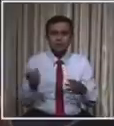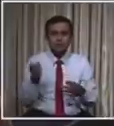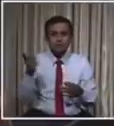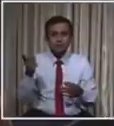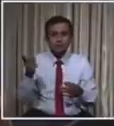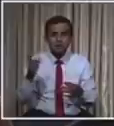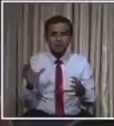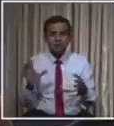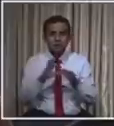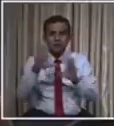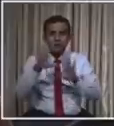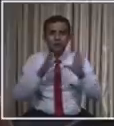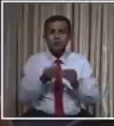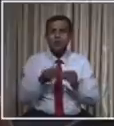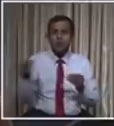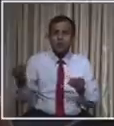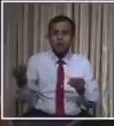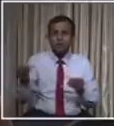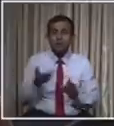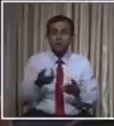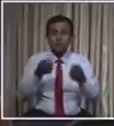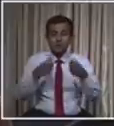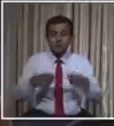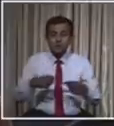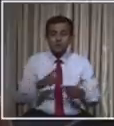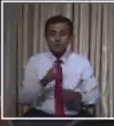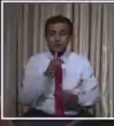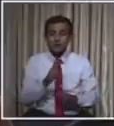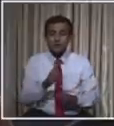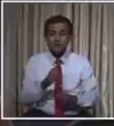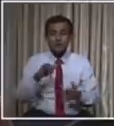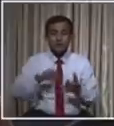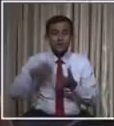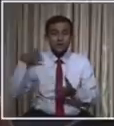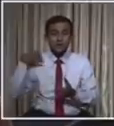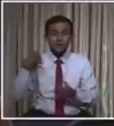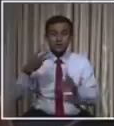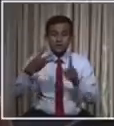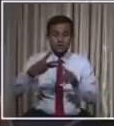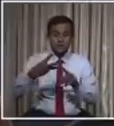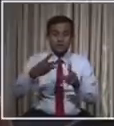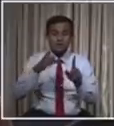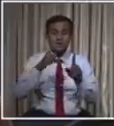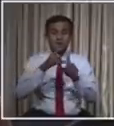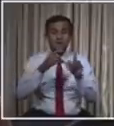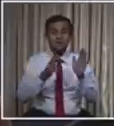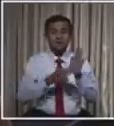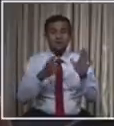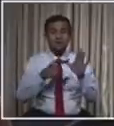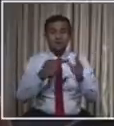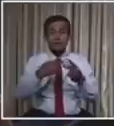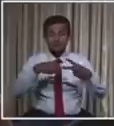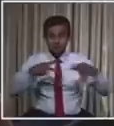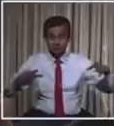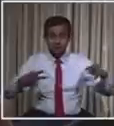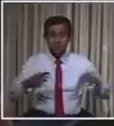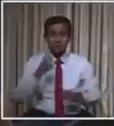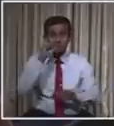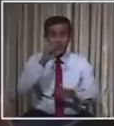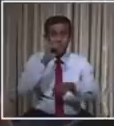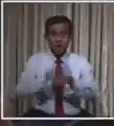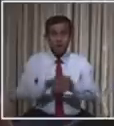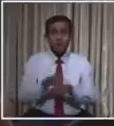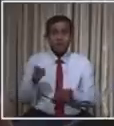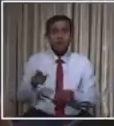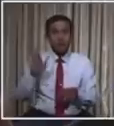මේ සම්බන්ධ තොරතුරු ලැබෙන්නේ ඊළඟ කාරණාව තමයි කියනවා සාරාගේ තුන්වෙනි DNA පරීක්ෂණයක් කරලා හරි අපිව හොයාගන්නවා යා